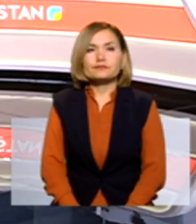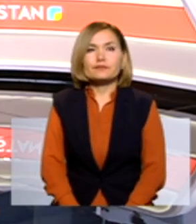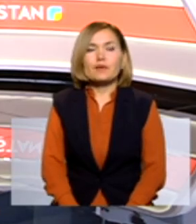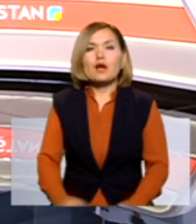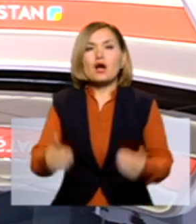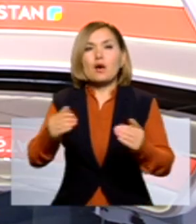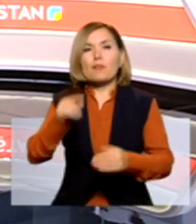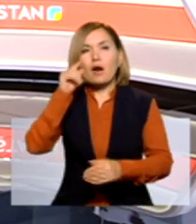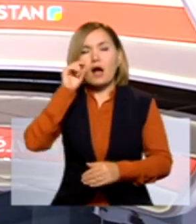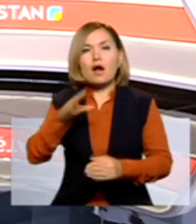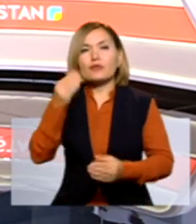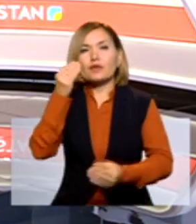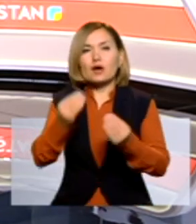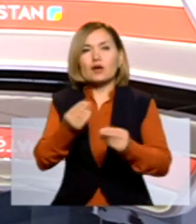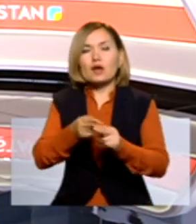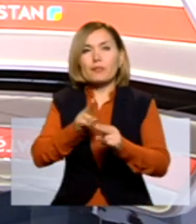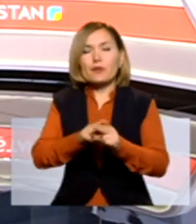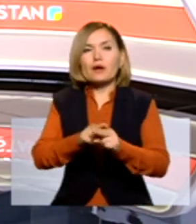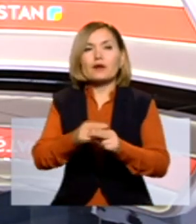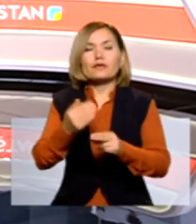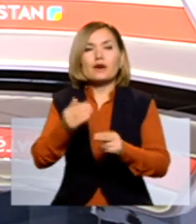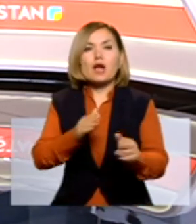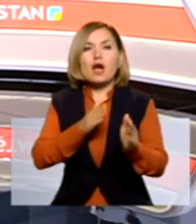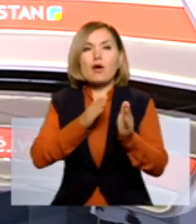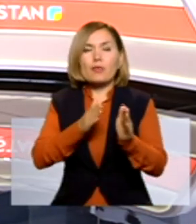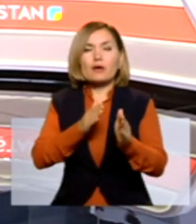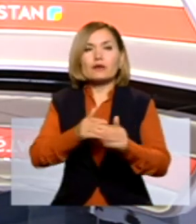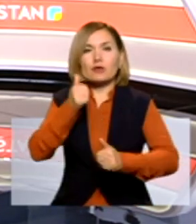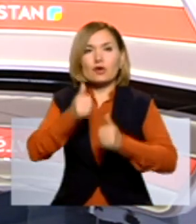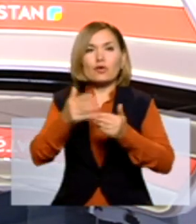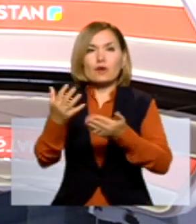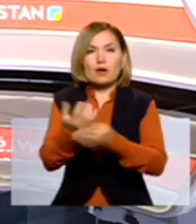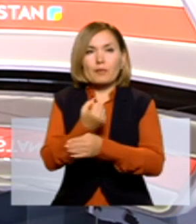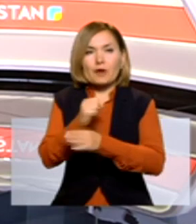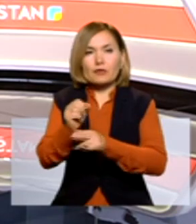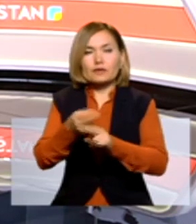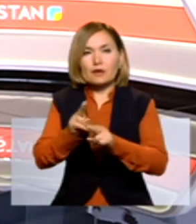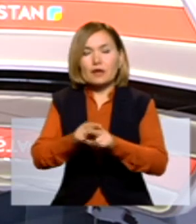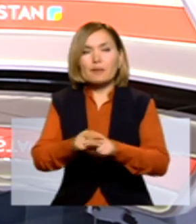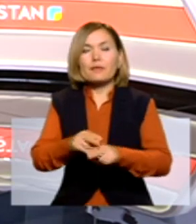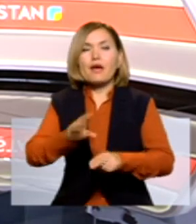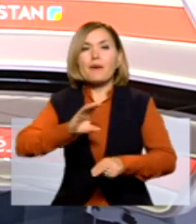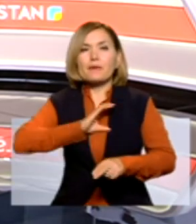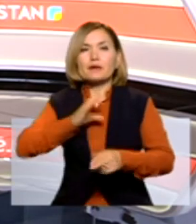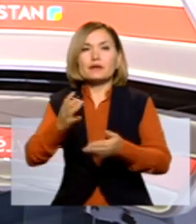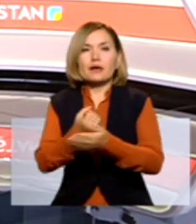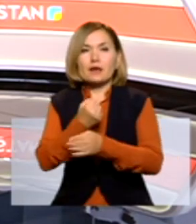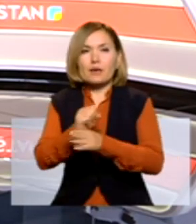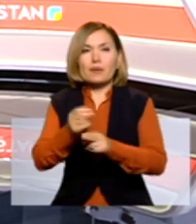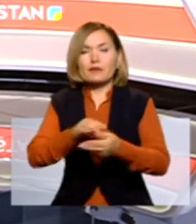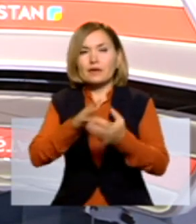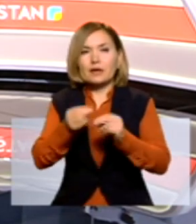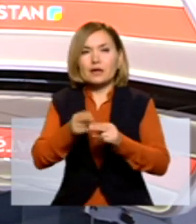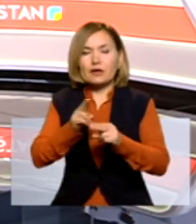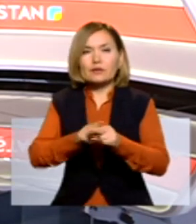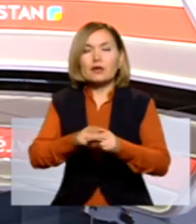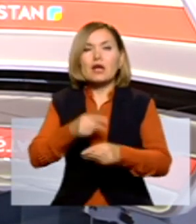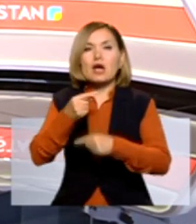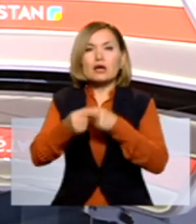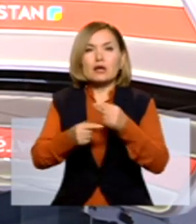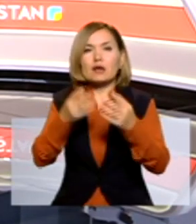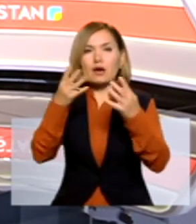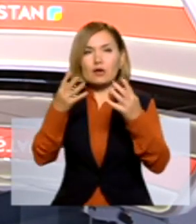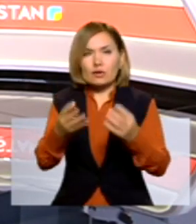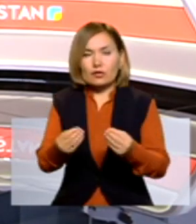Бүгін Азия ойындарында дзюдошылардың жекелей жекпе-жектері аяқталды. Қоржынға тағы медаль түсті. Балуандар бәсекесінің кезекті күні